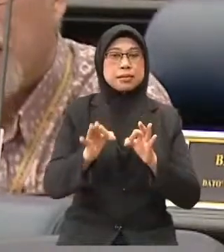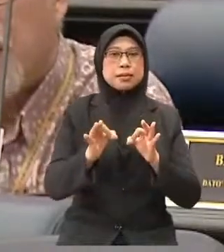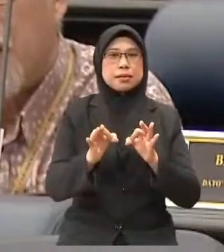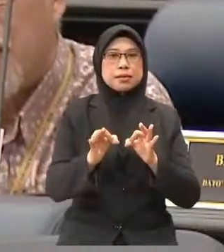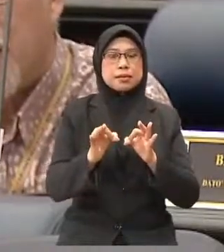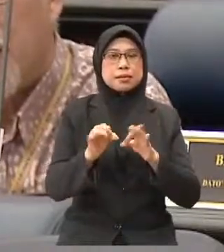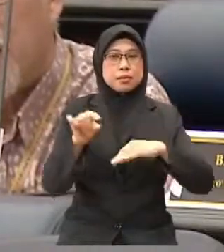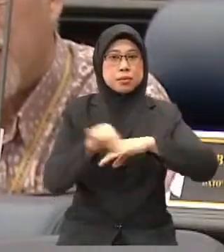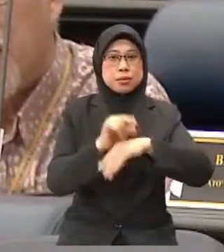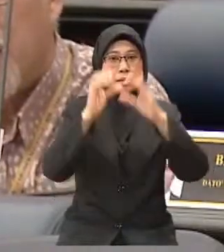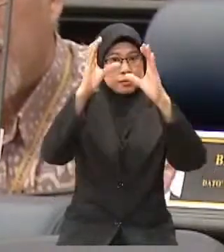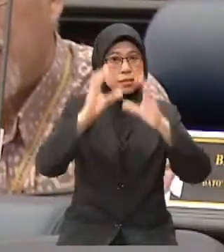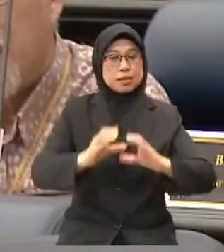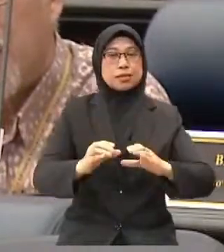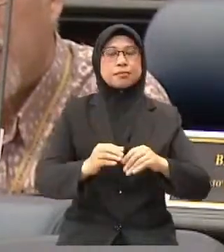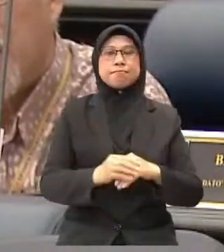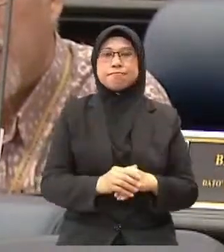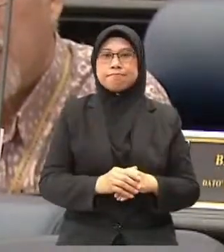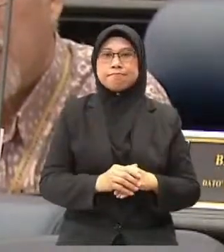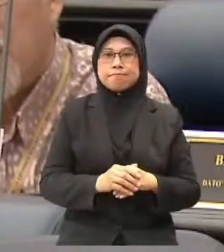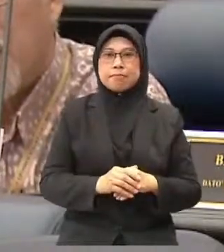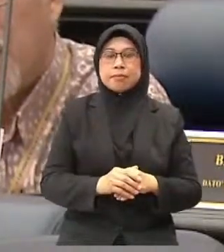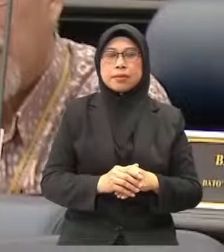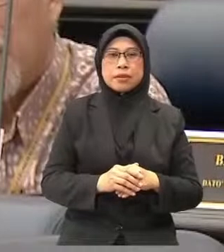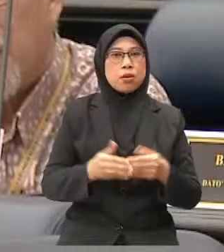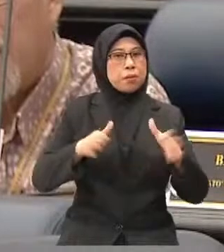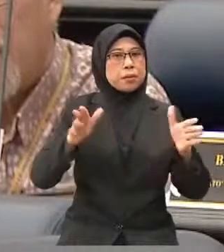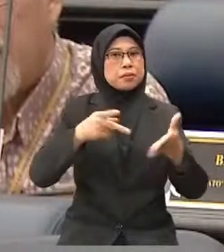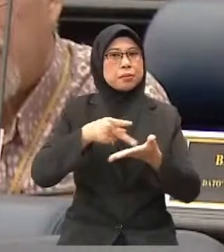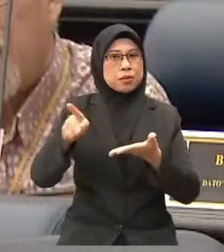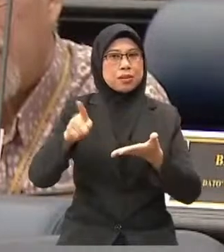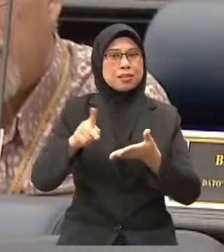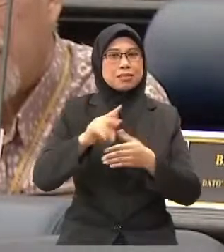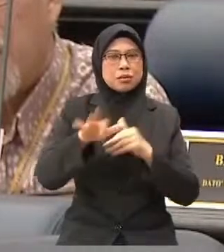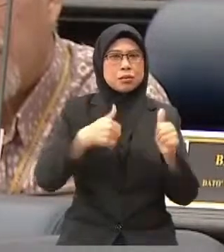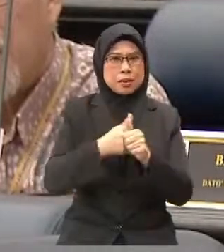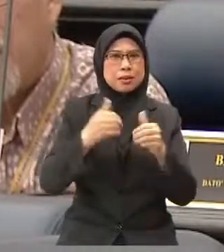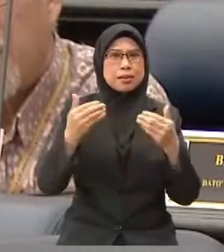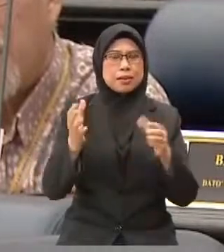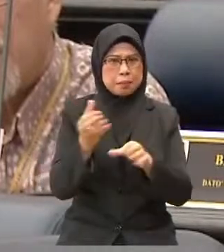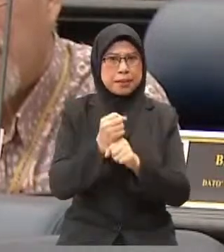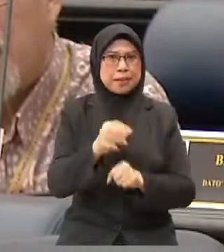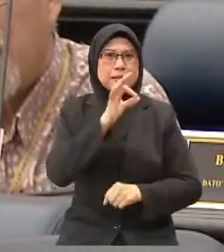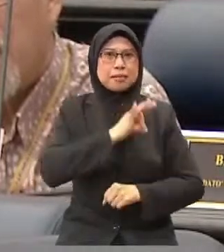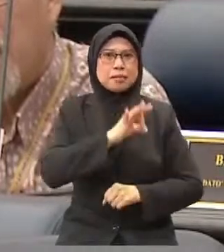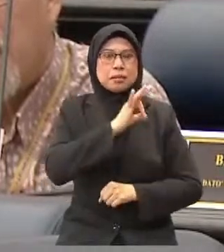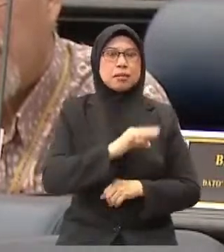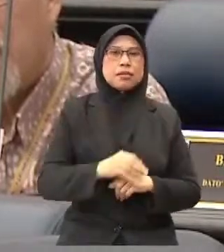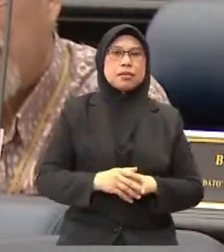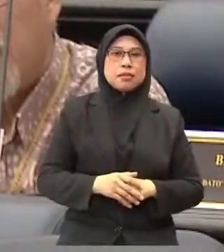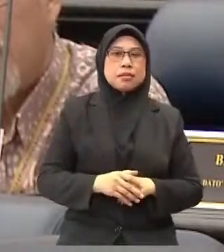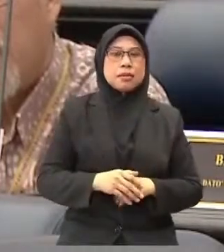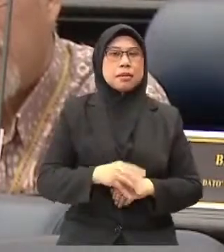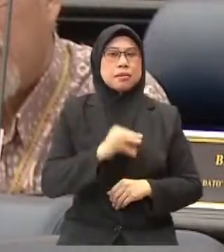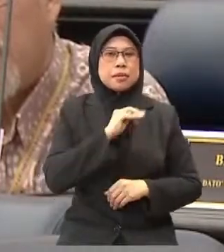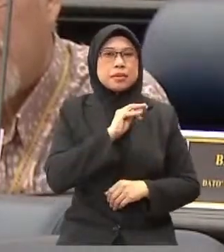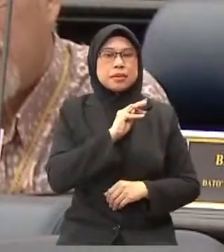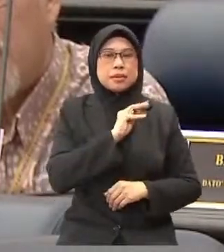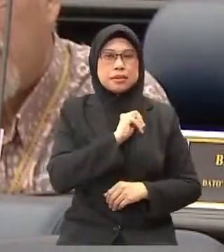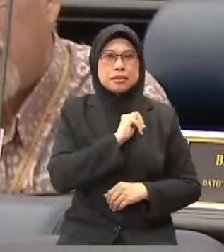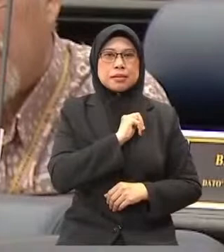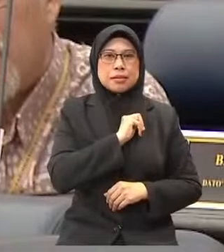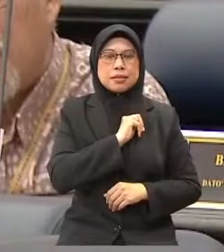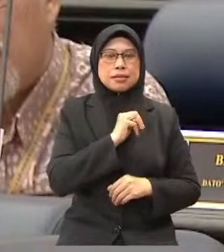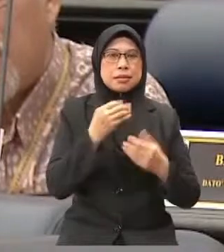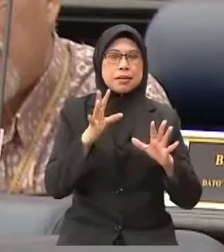syem dia Boleh bagi diskaun secara automatik I know ada banyak program ya menteri dah explain ada banyak sistem